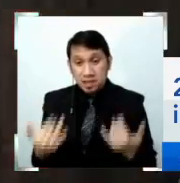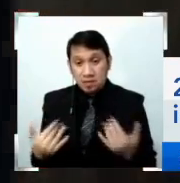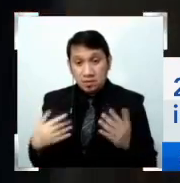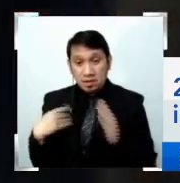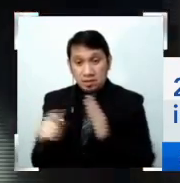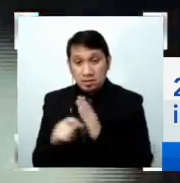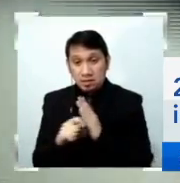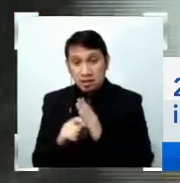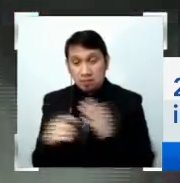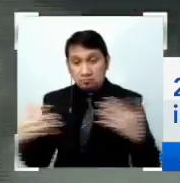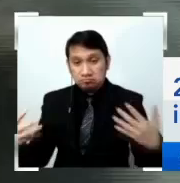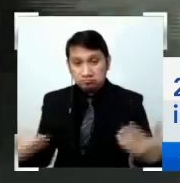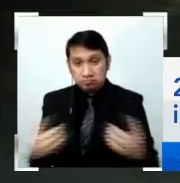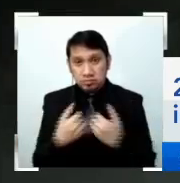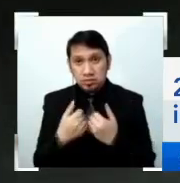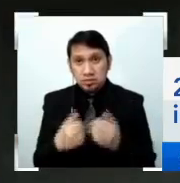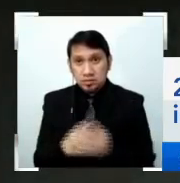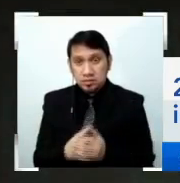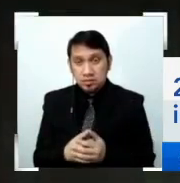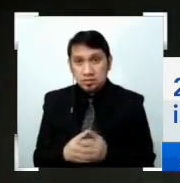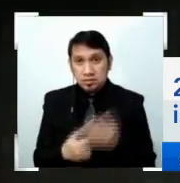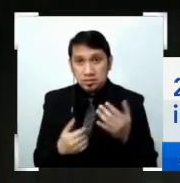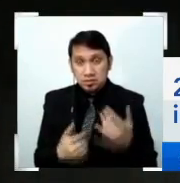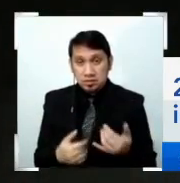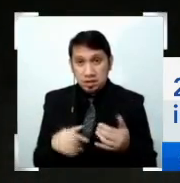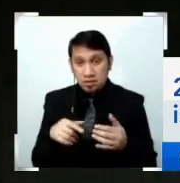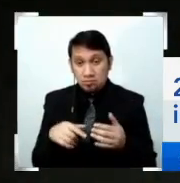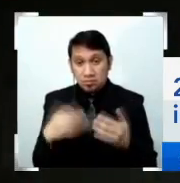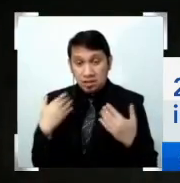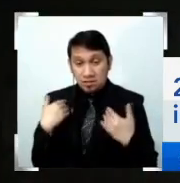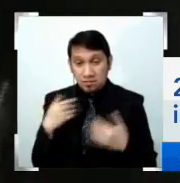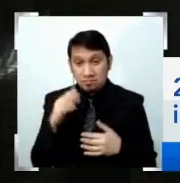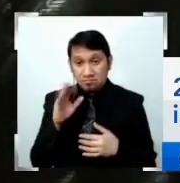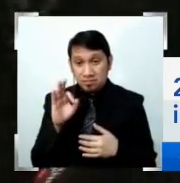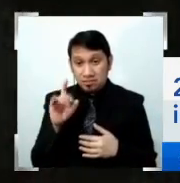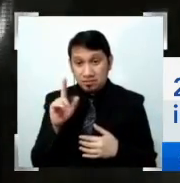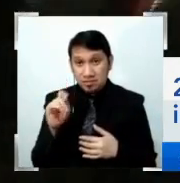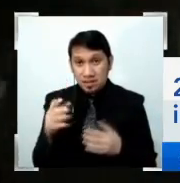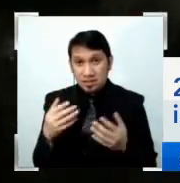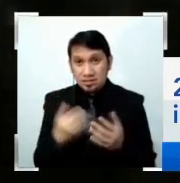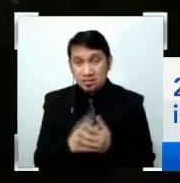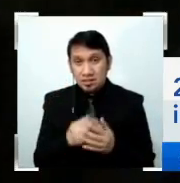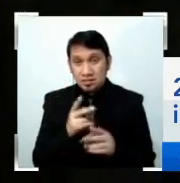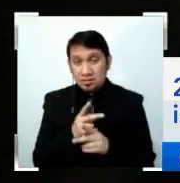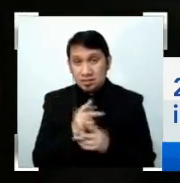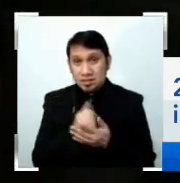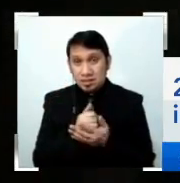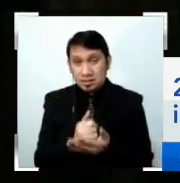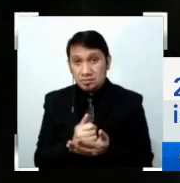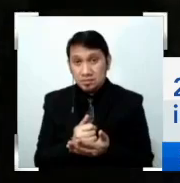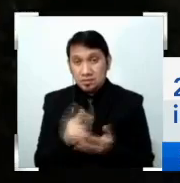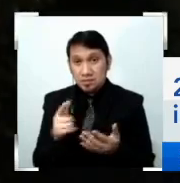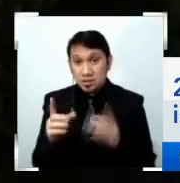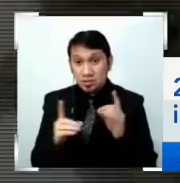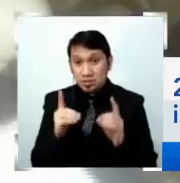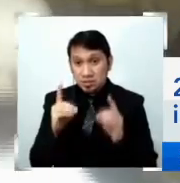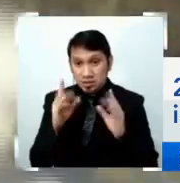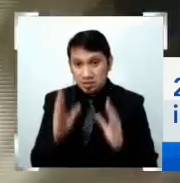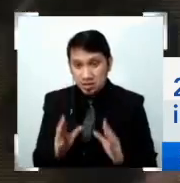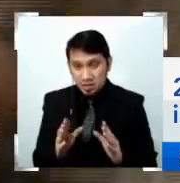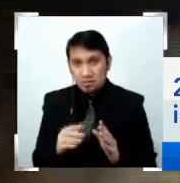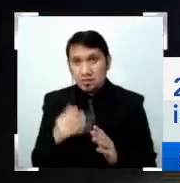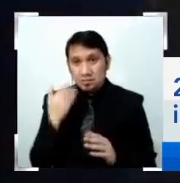truck. Nakagilid noon ang jeep matapos maflata ng gulong at tinutulungang ikumpuni ng isa pang jeep. Patay ang driver ng naka-aberyang